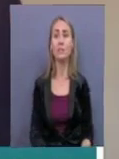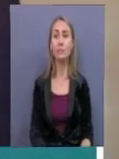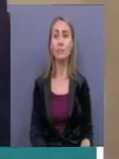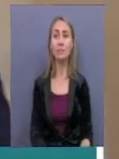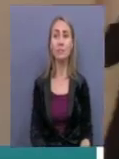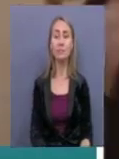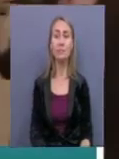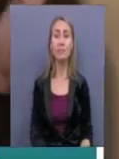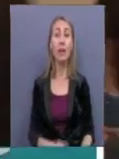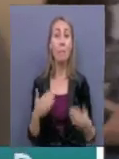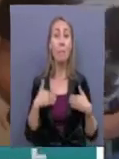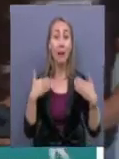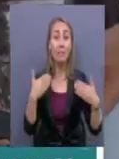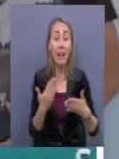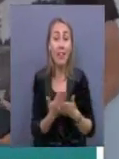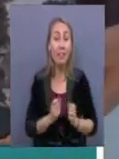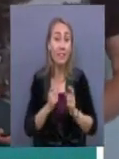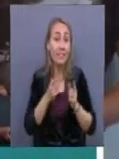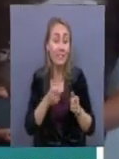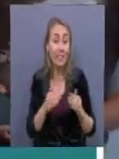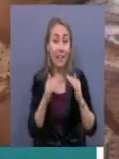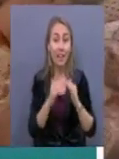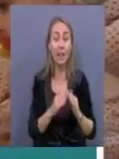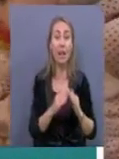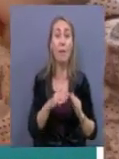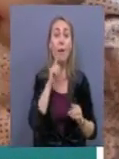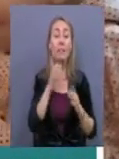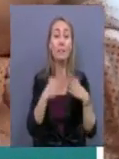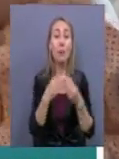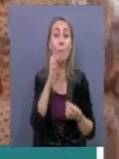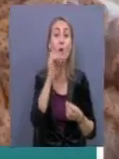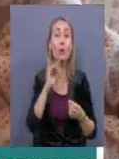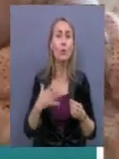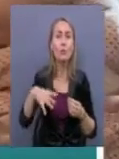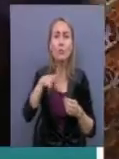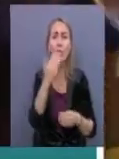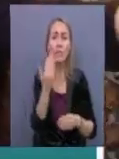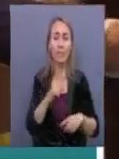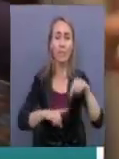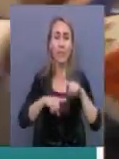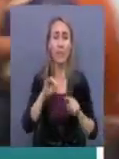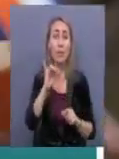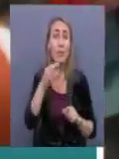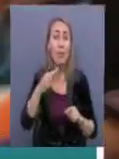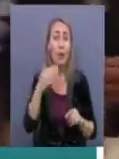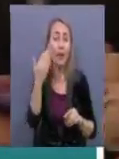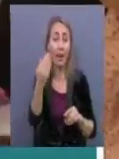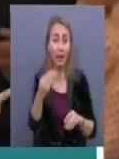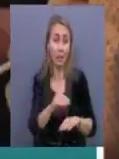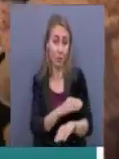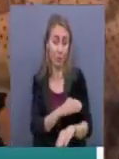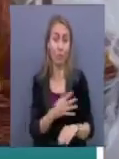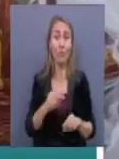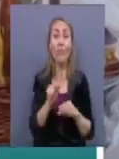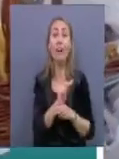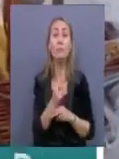Облыс басшысы Ермек Боранбайұлы әрқайсысы 40 пәтерлі қос үйдің кілтін үлестіріп, құрылыс сапасын бақылады. Әлеуметтік аз қамтылған тұрғындар сапында балалар